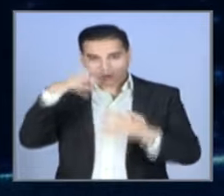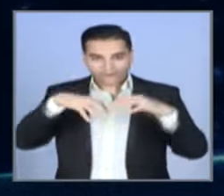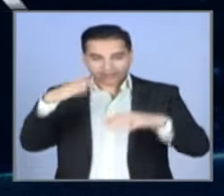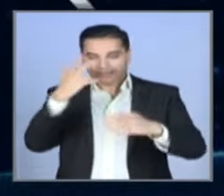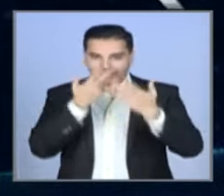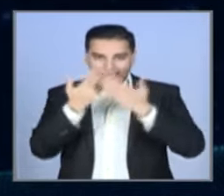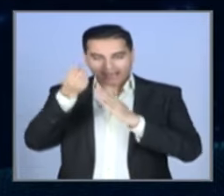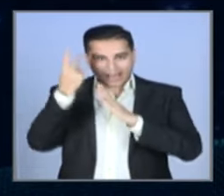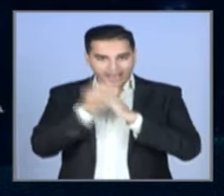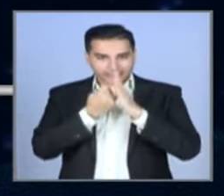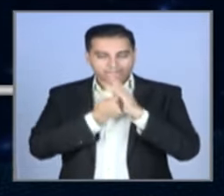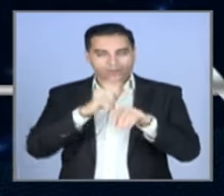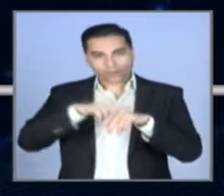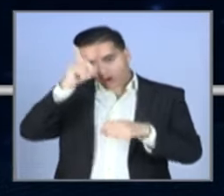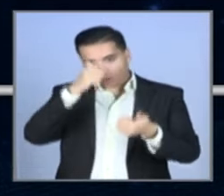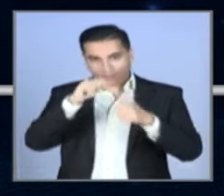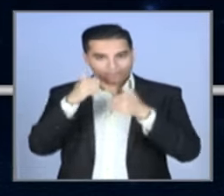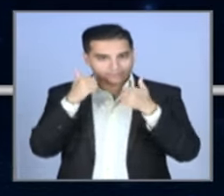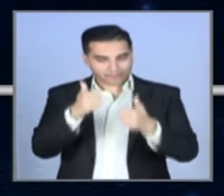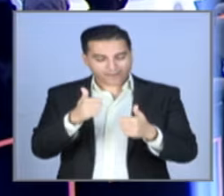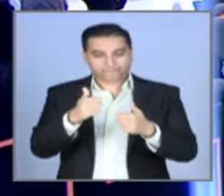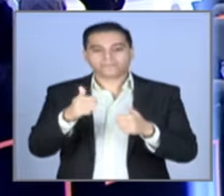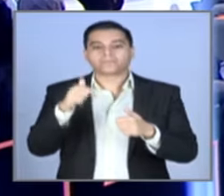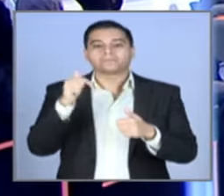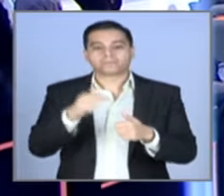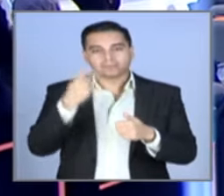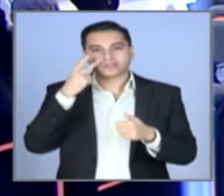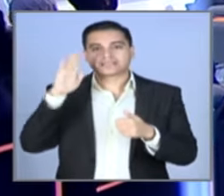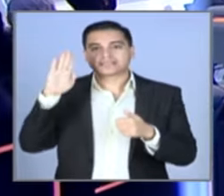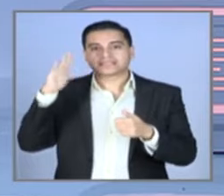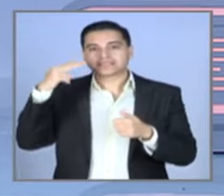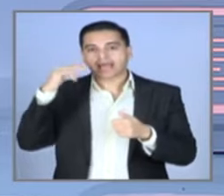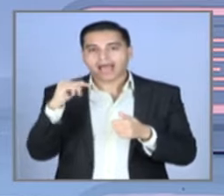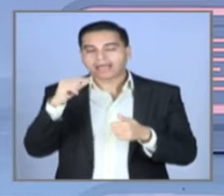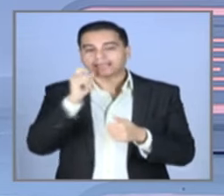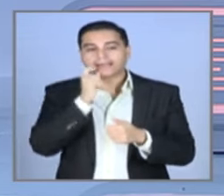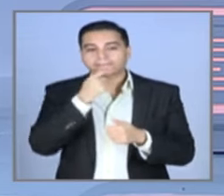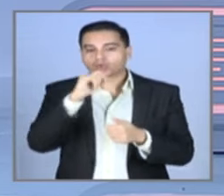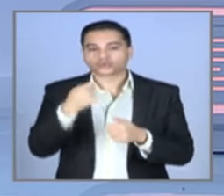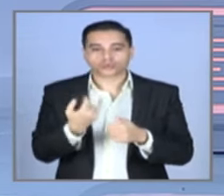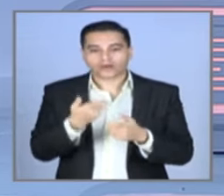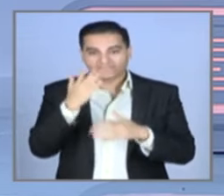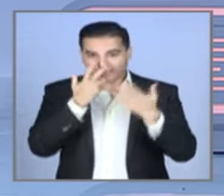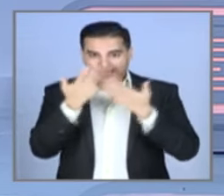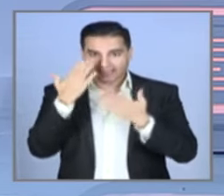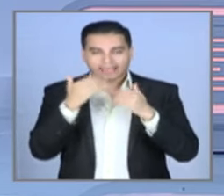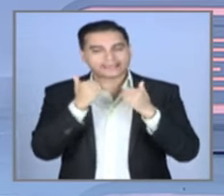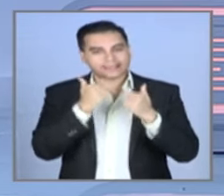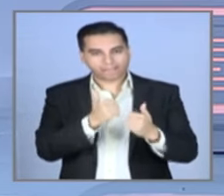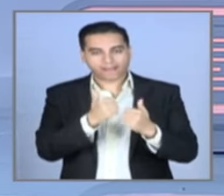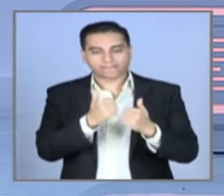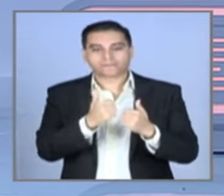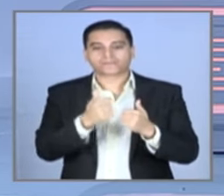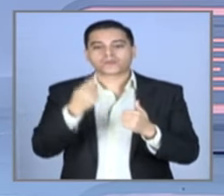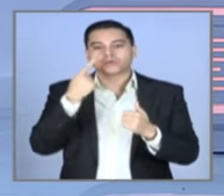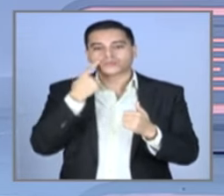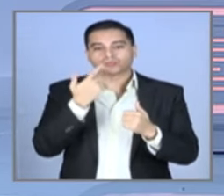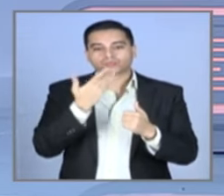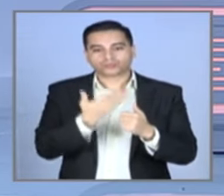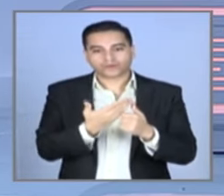جغرافيا، تاريخ، أدب وعلوم. سعيد سعيد، إمتى جوكر؟ تاريخ. تمام، هنشوف لسه